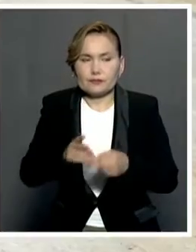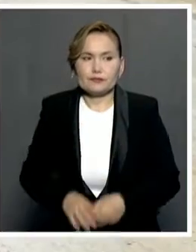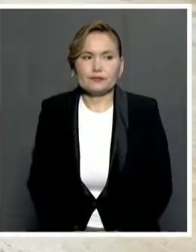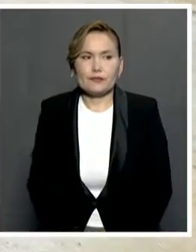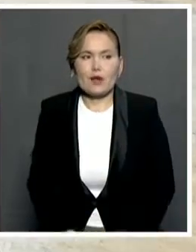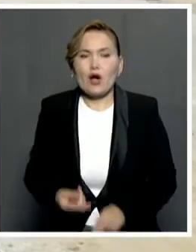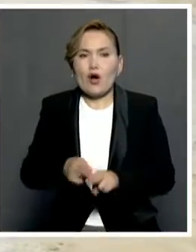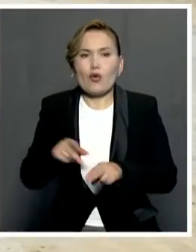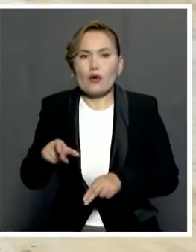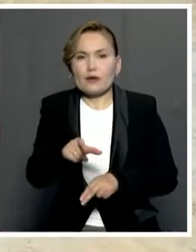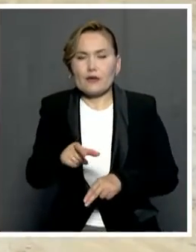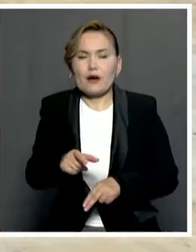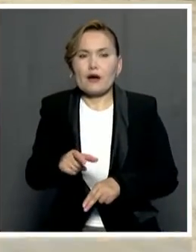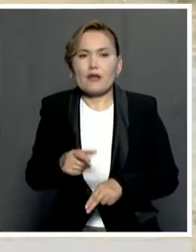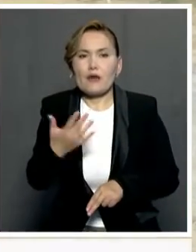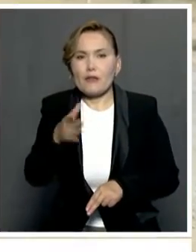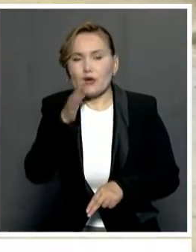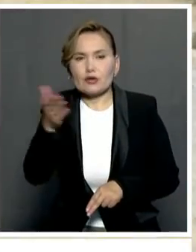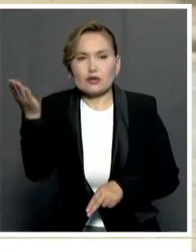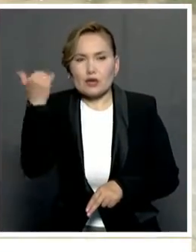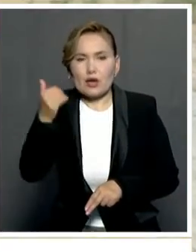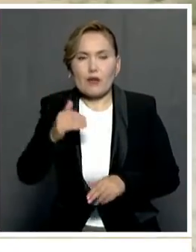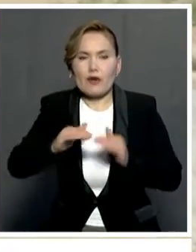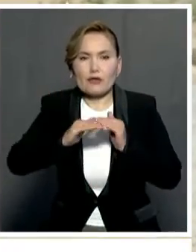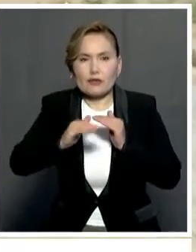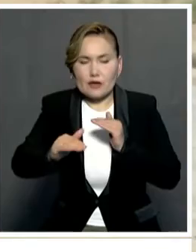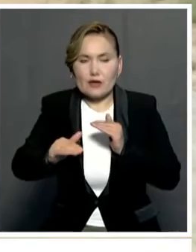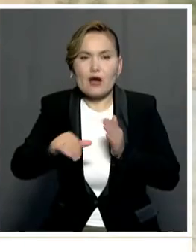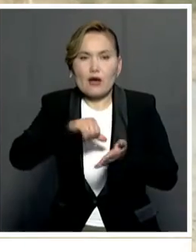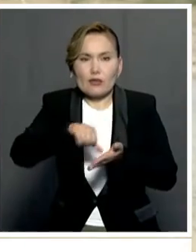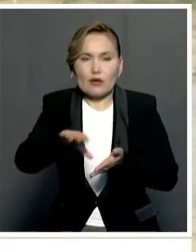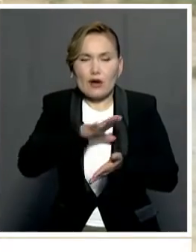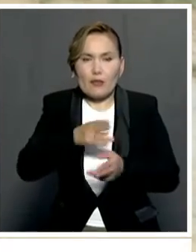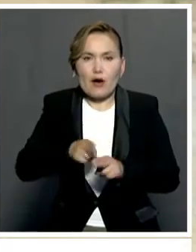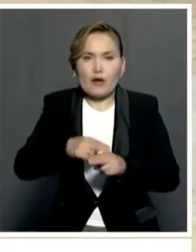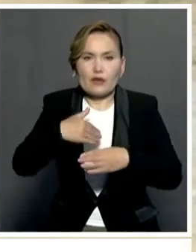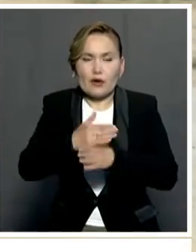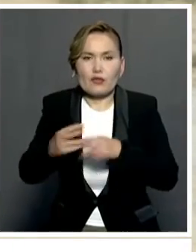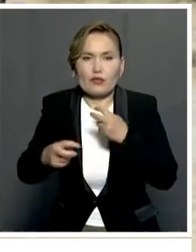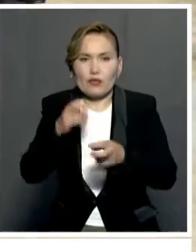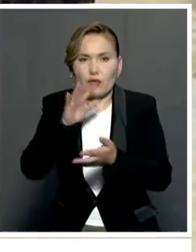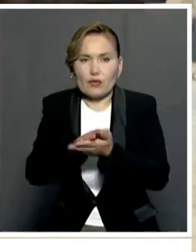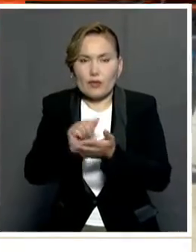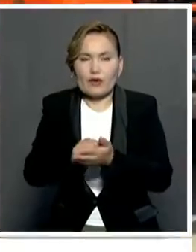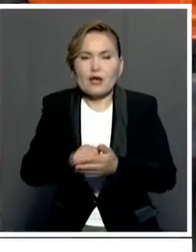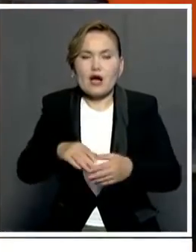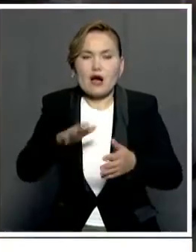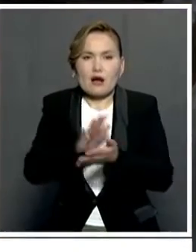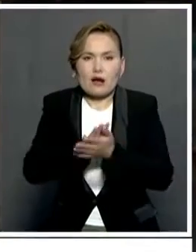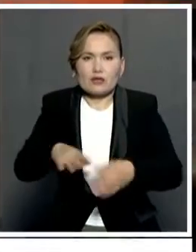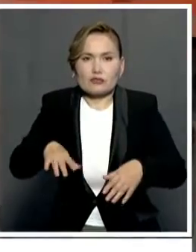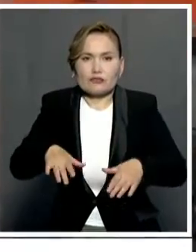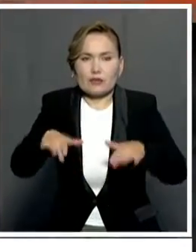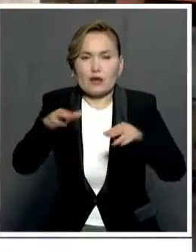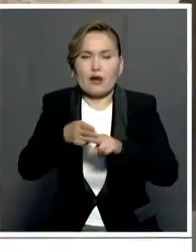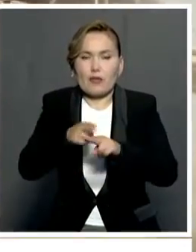Мына жол осыдан бірер жыл бұрын тақтайдай тегіс түп-түзу болатын. Ал қазір асфальты мүжіліп шаң шығып жатыр. Толасы